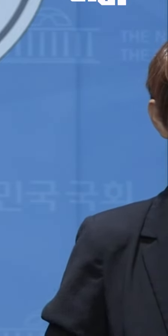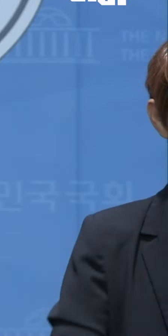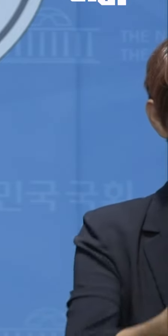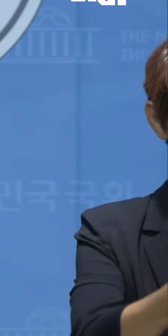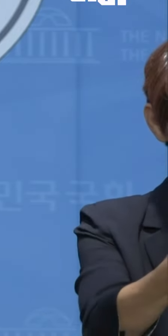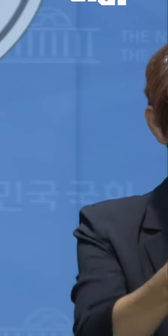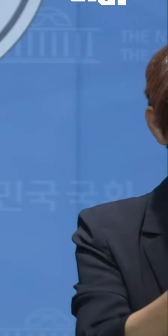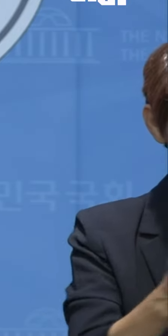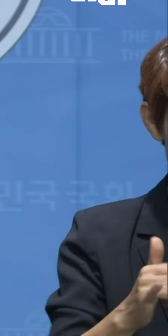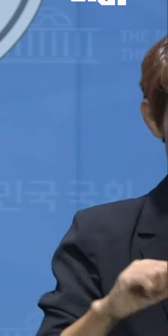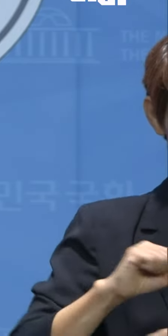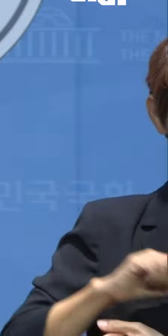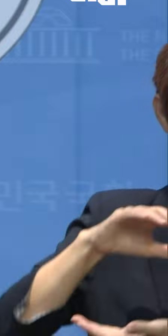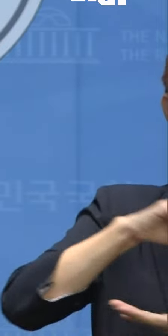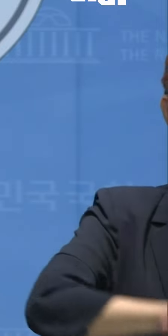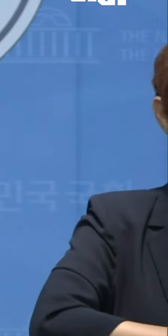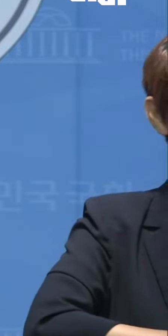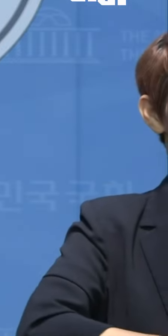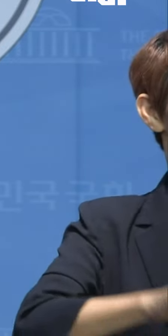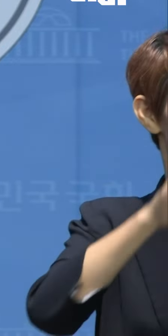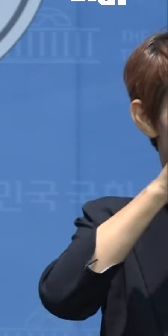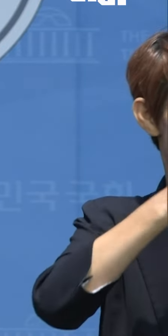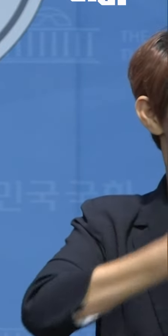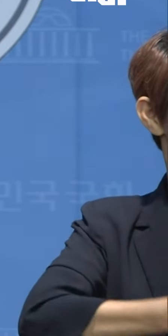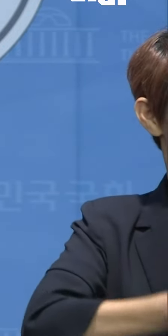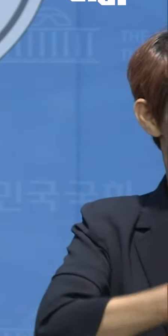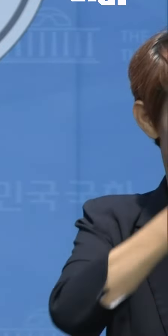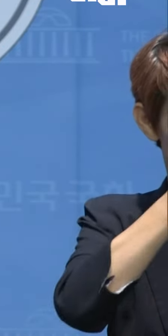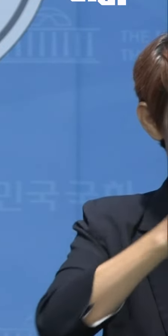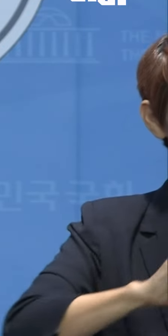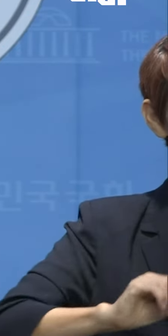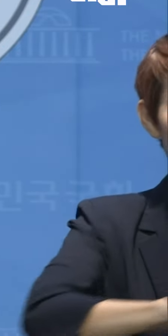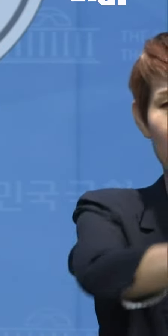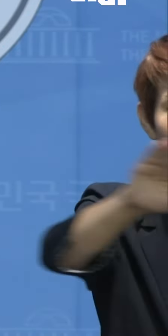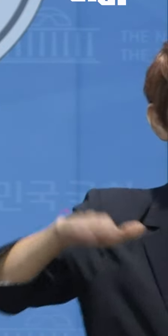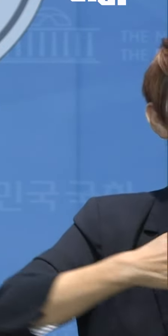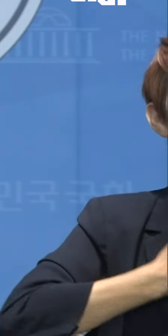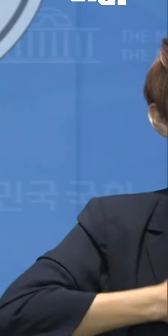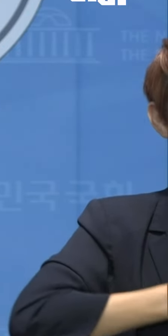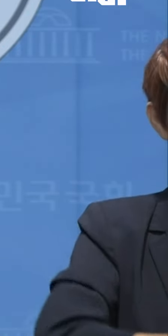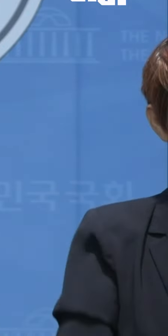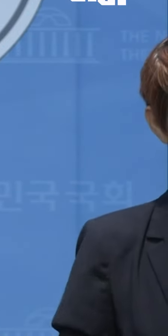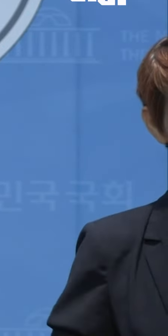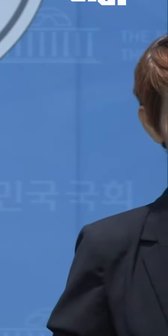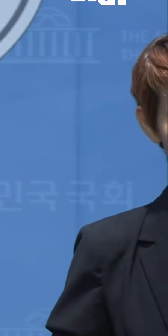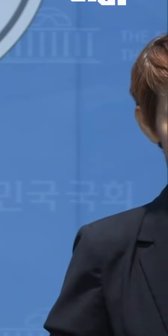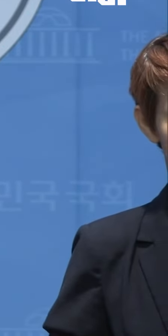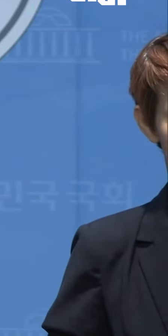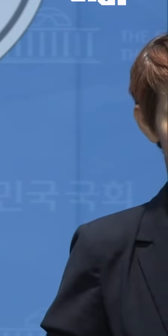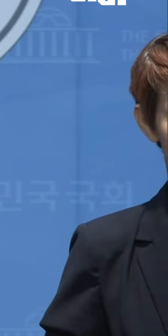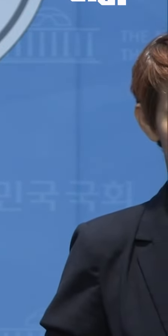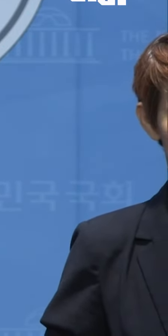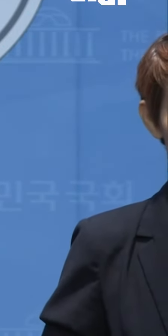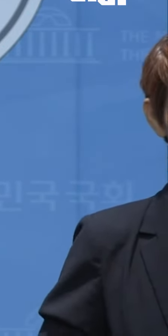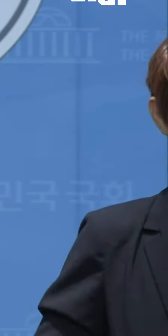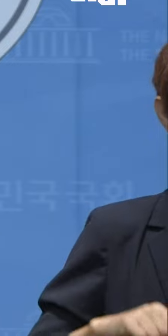정치적 목적임을 국민들은 잘 알고 있습니다 제복을 입고